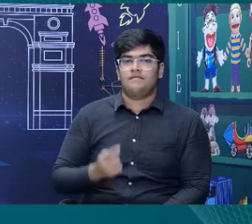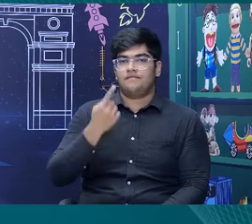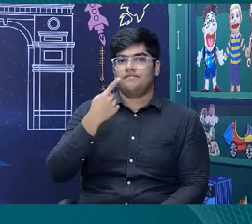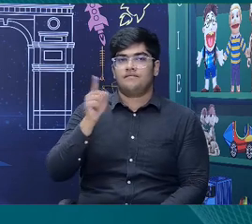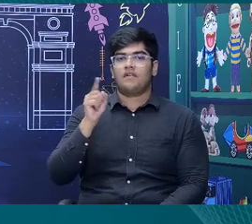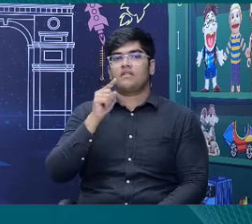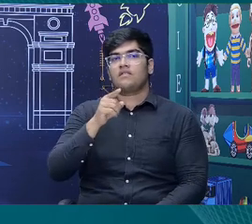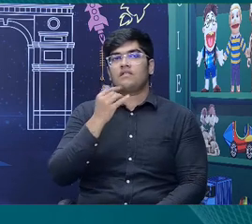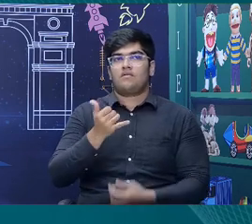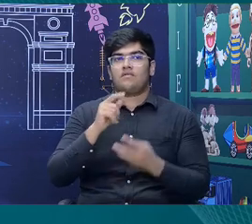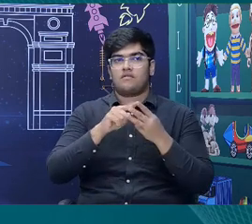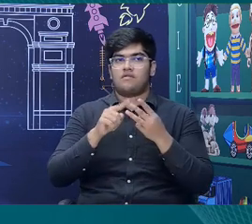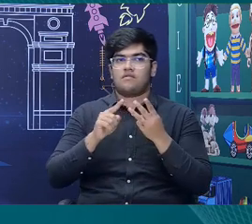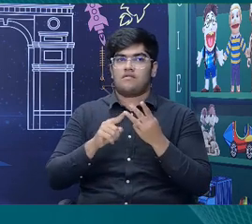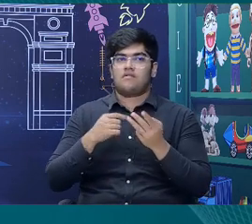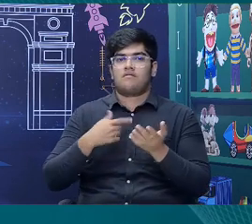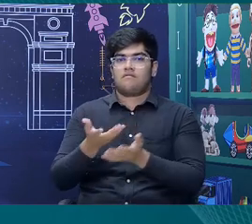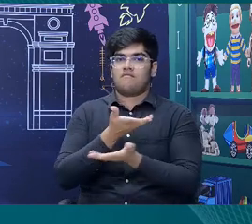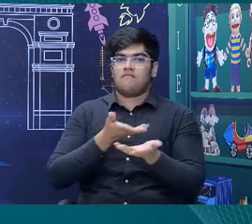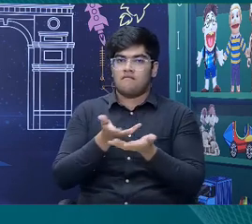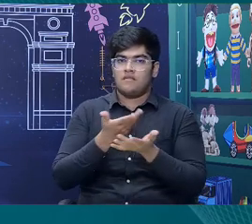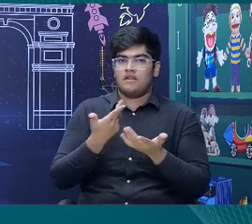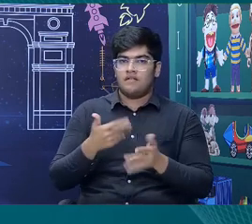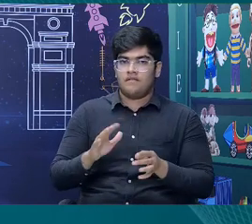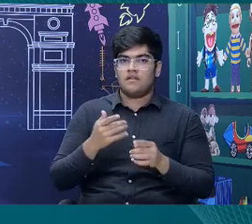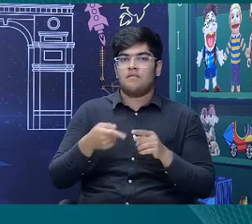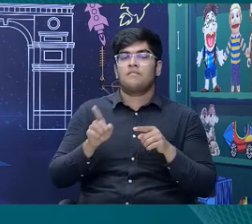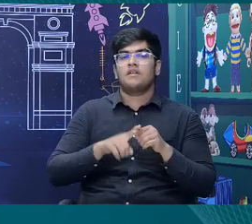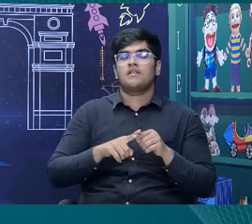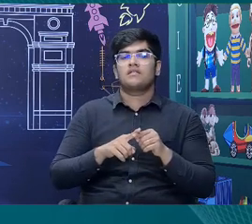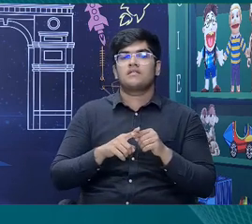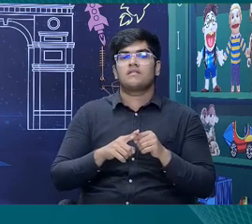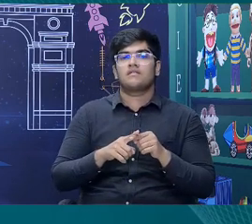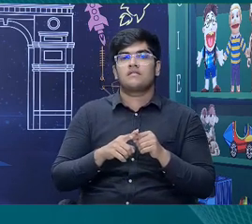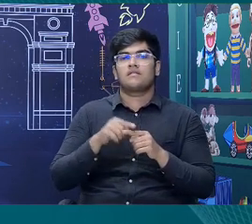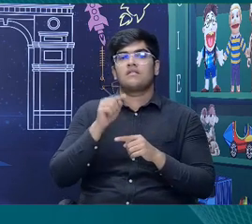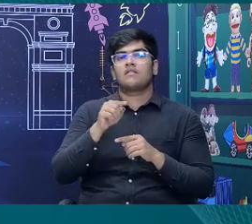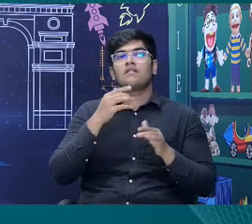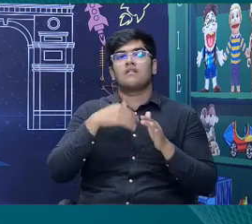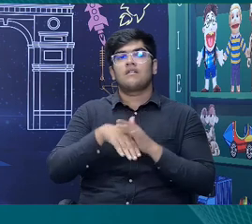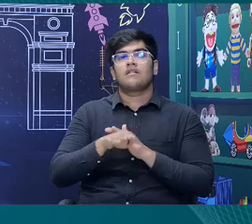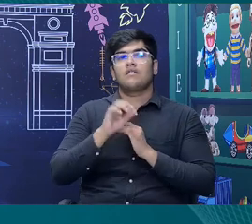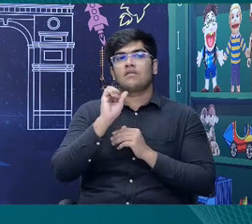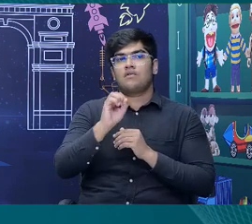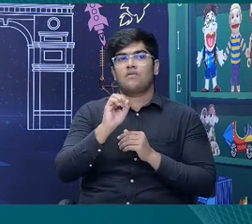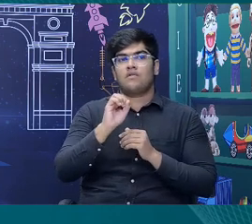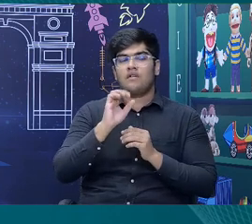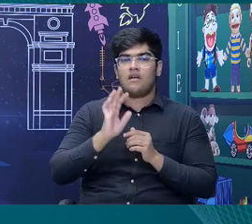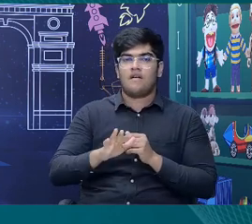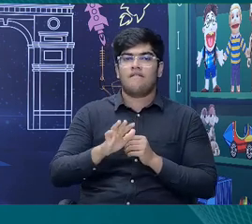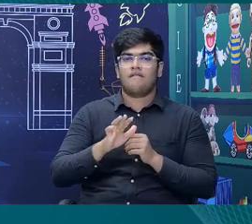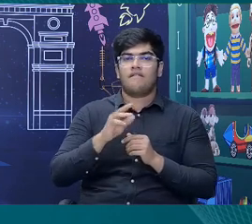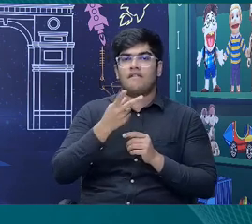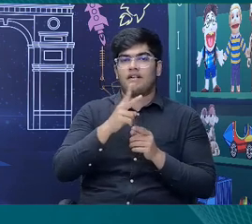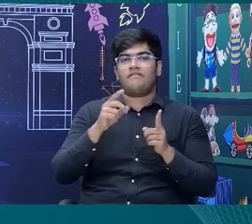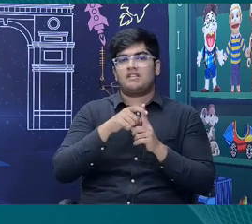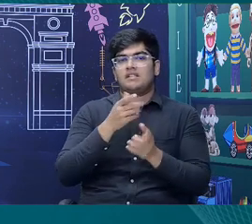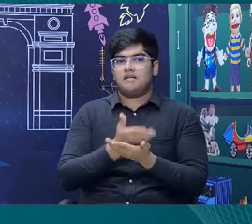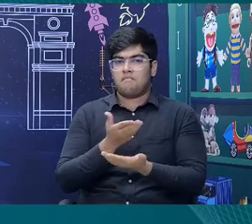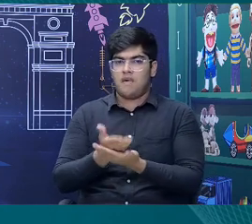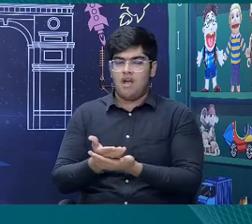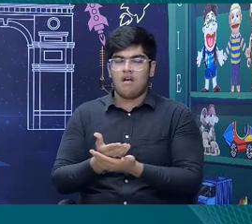इन तीनों थेरेपी की बात की इनके बारे में आपने हमें बताया और सिचुएशन भी अलग है उनकी डिमांड भी अलग है और तीनों की अलग-अलग इंपॉर्टेंस है कि